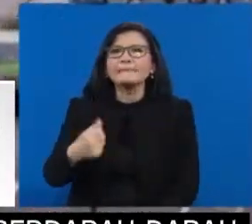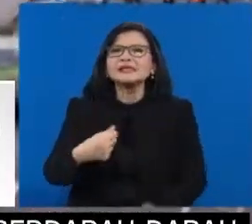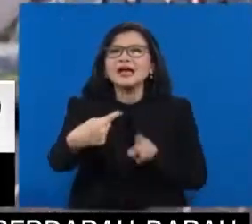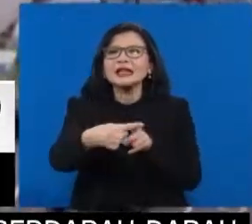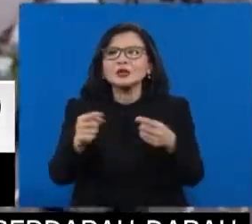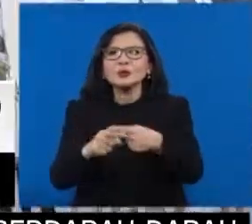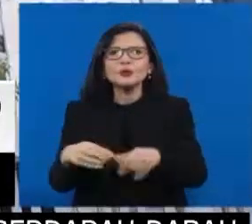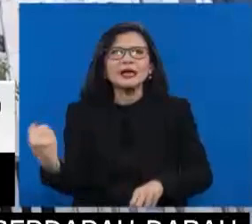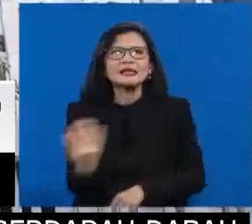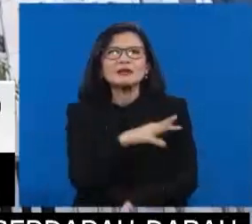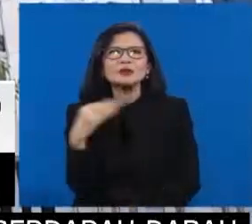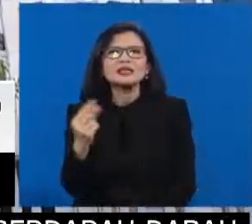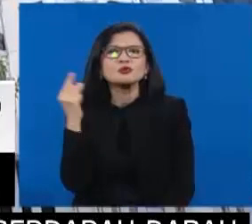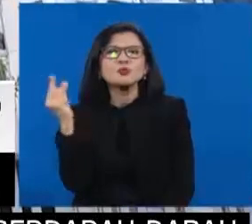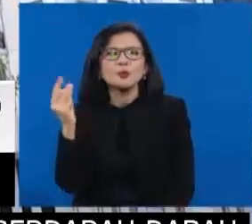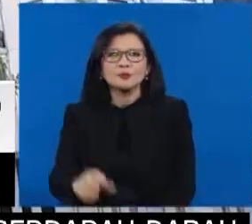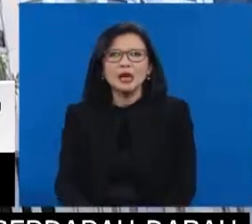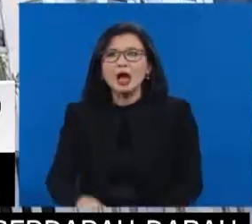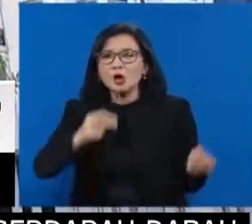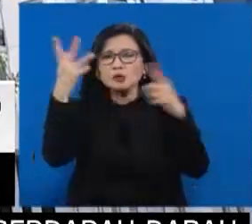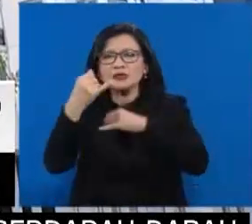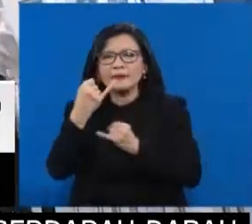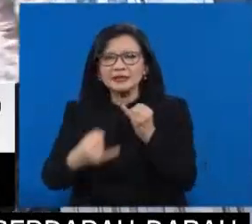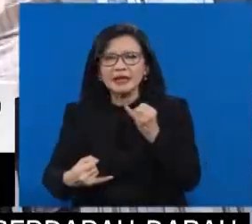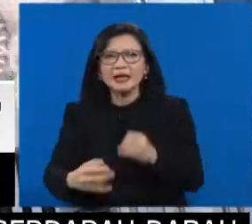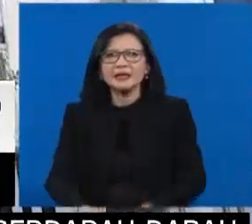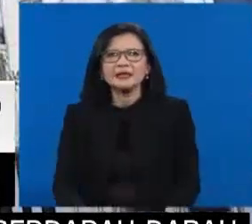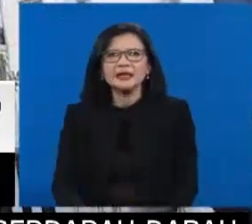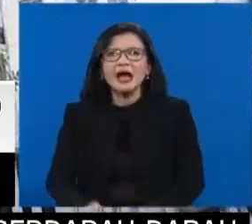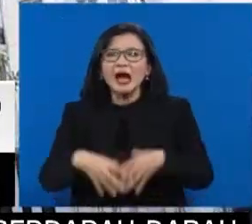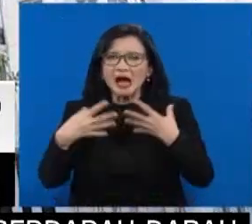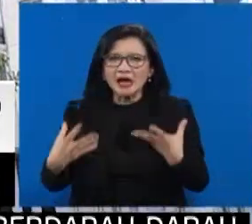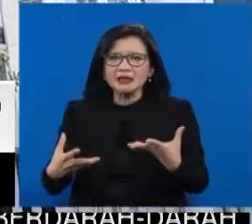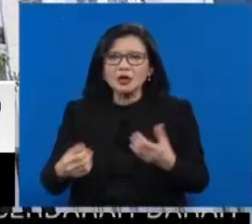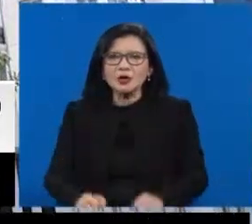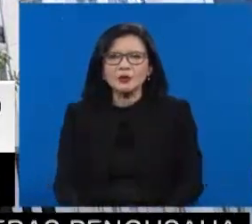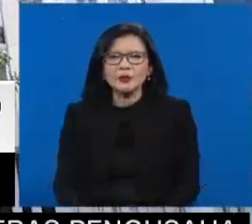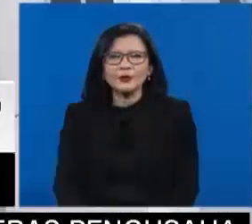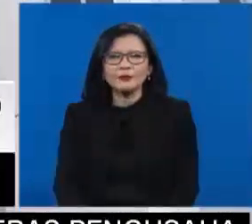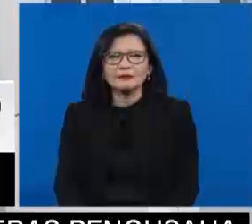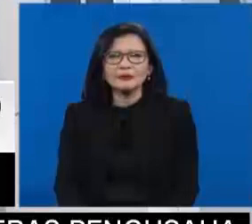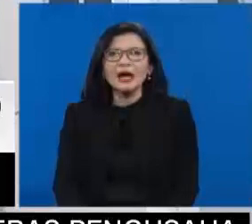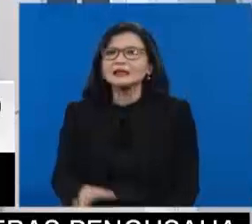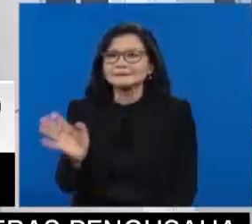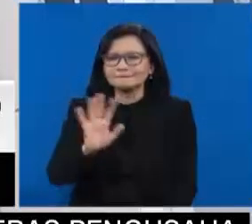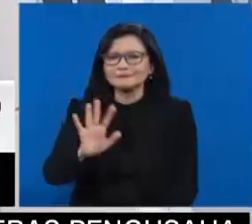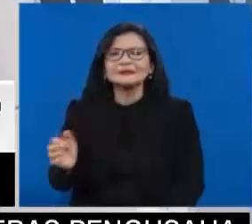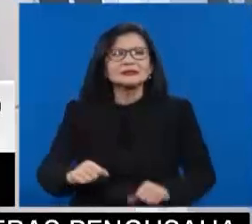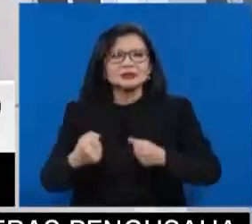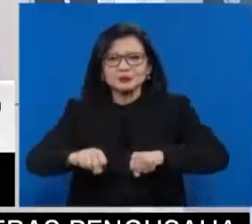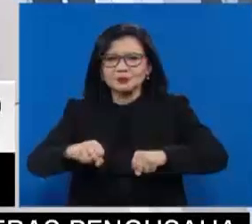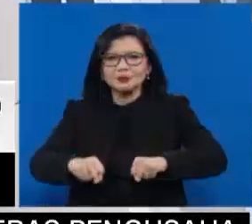dengan transportasi publik. Konsep terakhir adalah shift and transit atau mengedukasi penghuni mengurangi penggunaan kendaraan bermotor